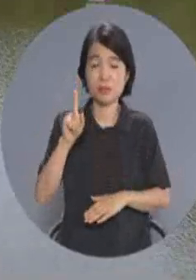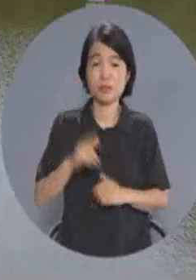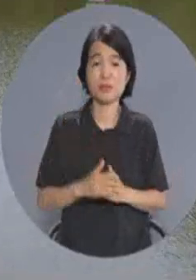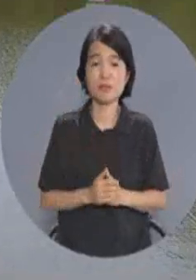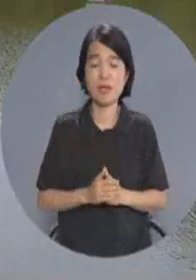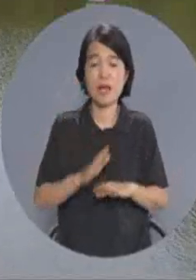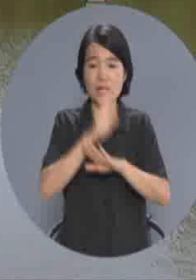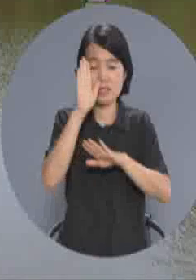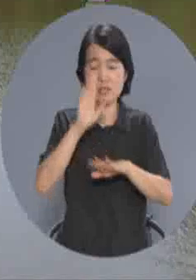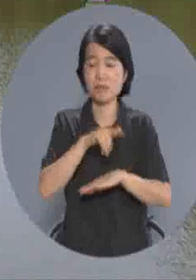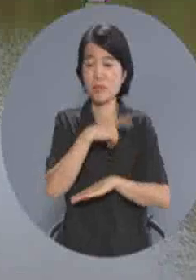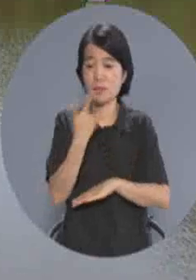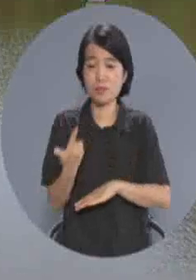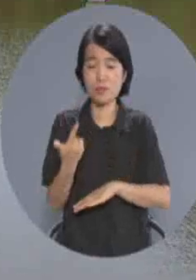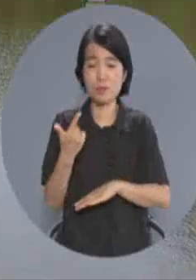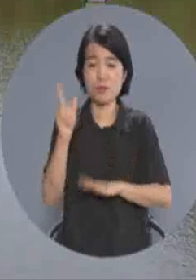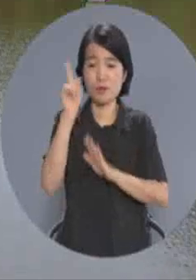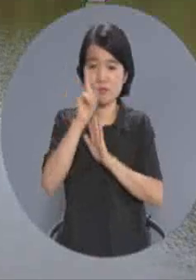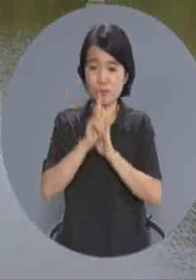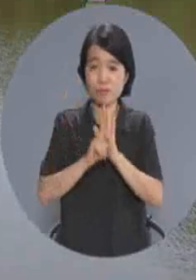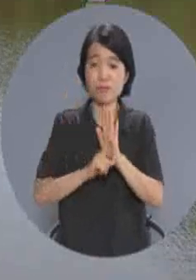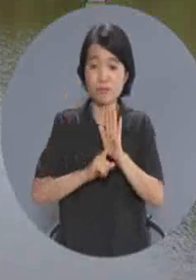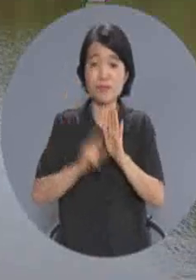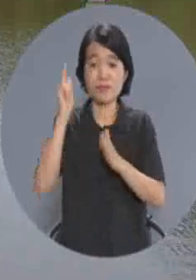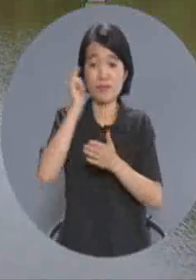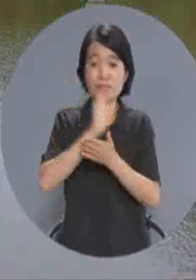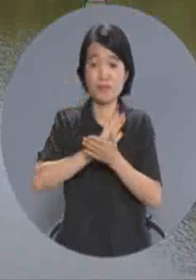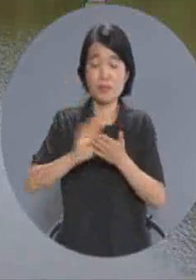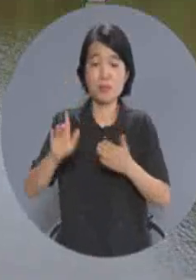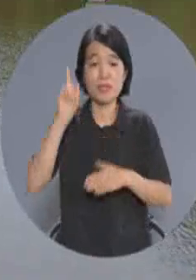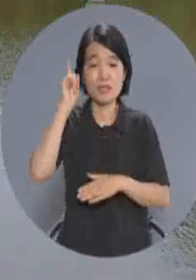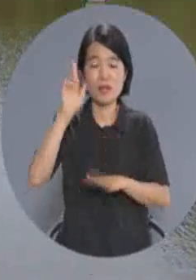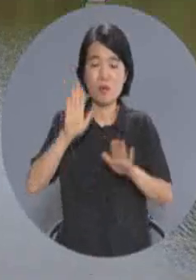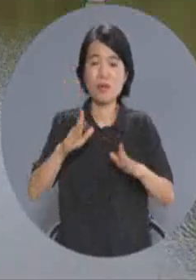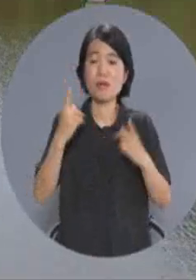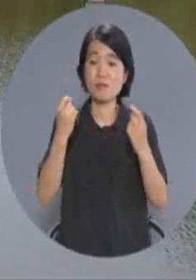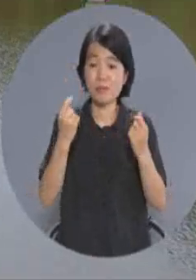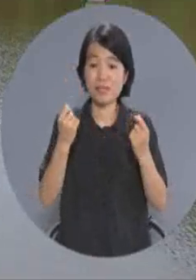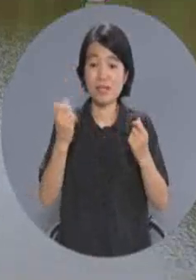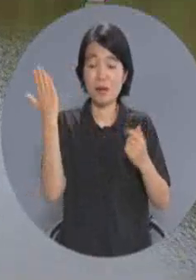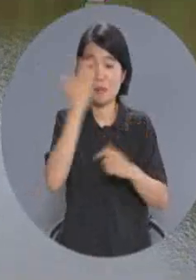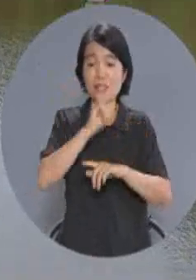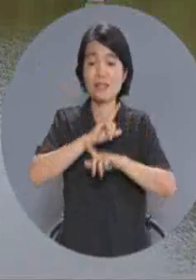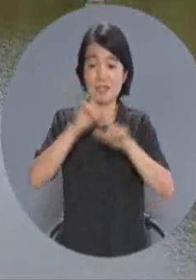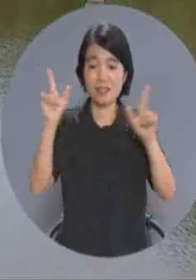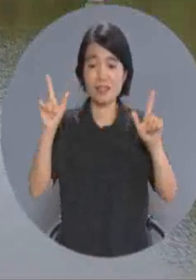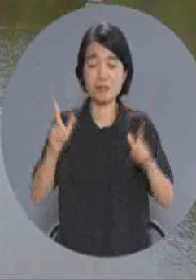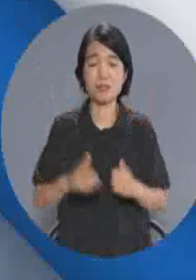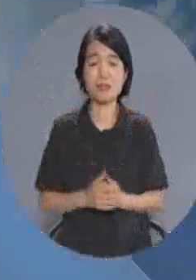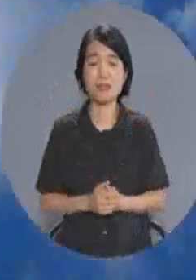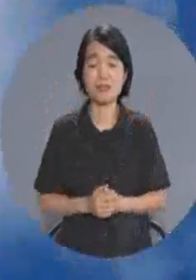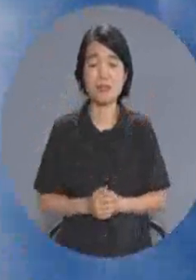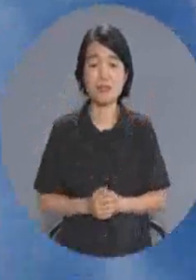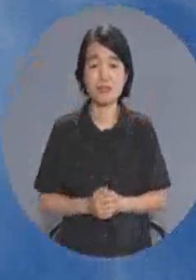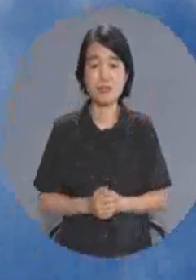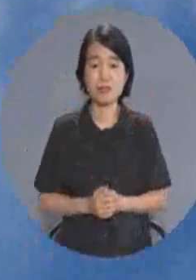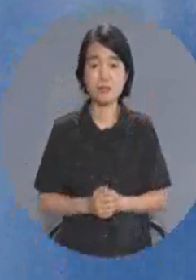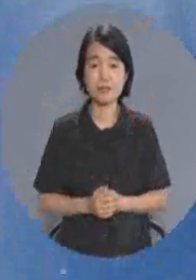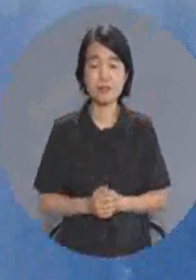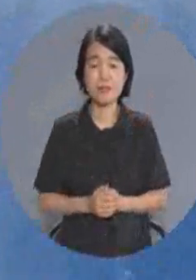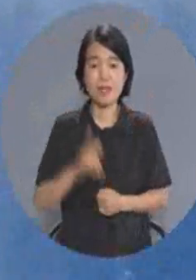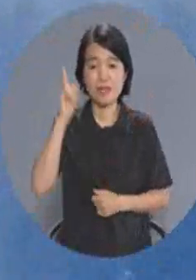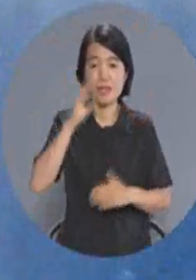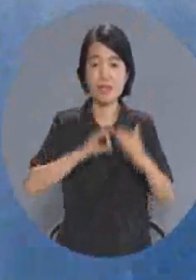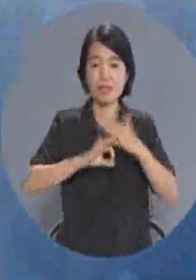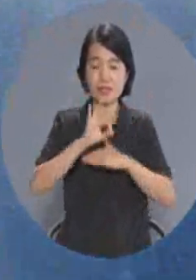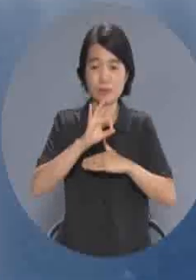아침 저녁으로는 더위가 물러가는 추세입니다 내일도 오늘처럼 맑은 날씨에 보이겠습니다 내일